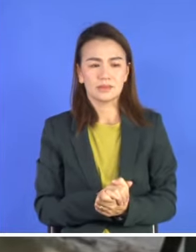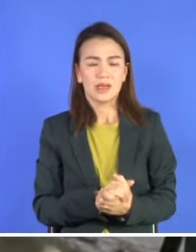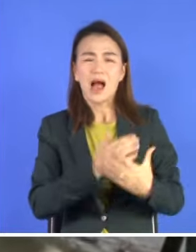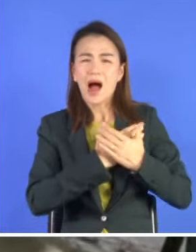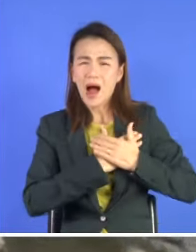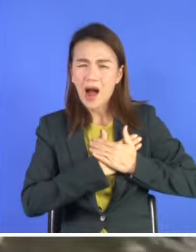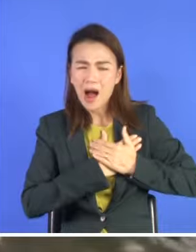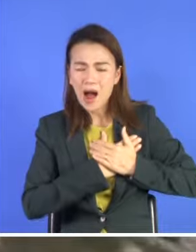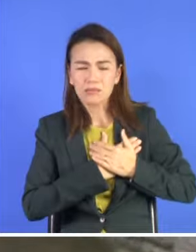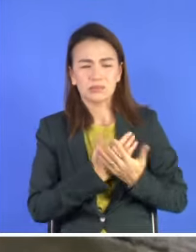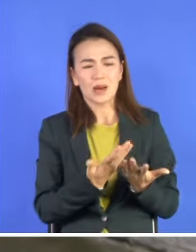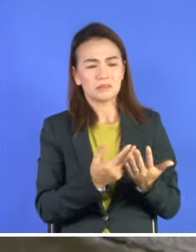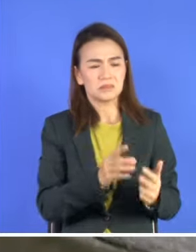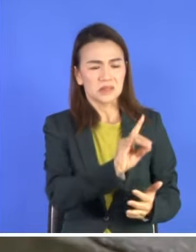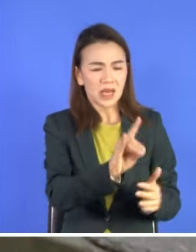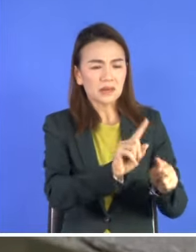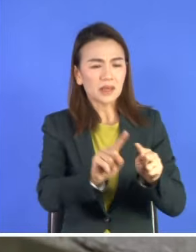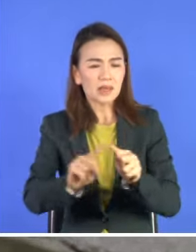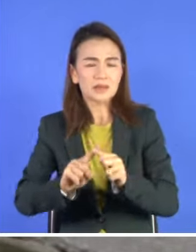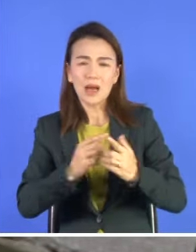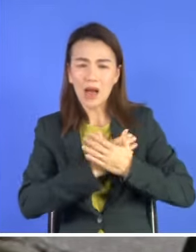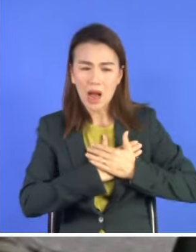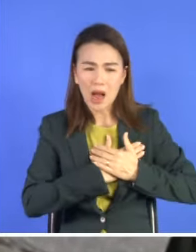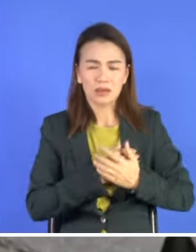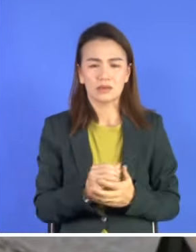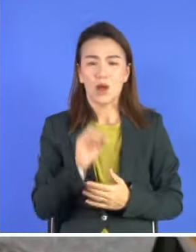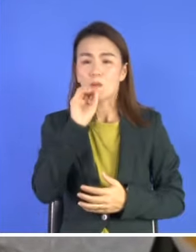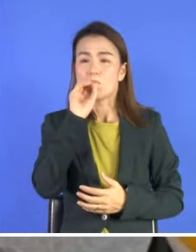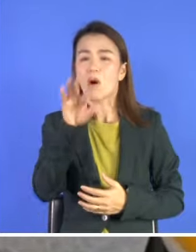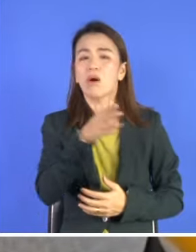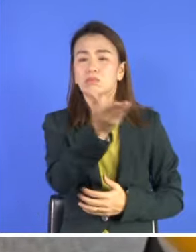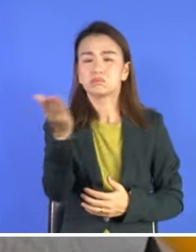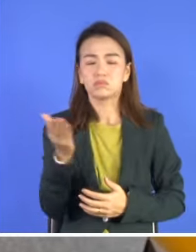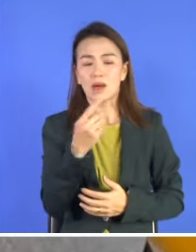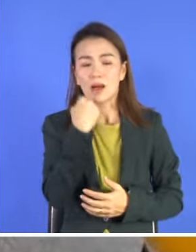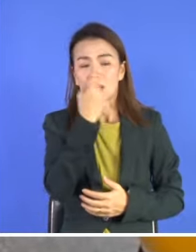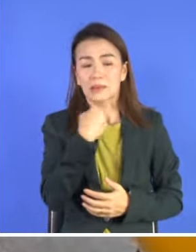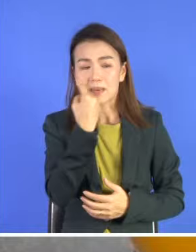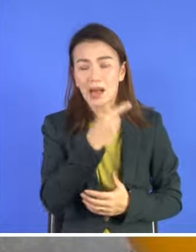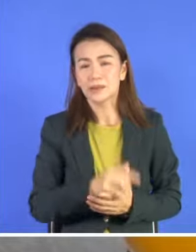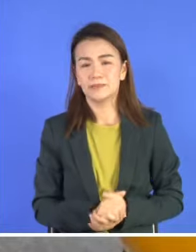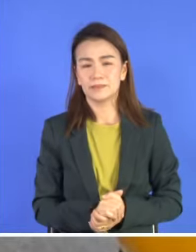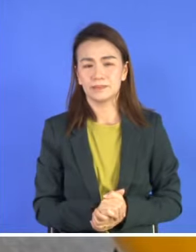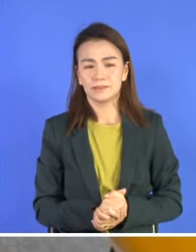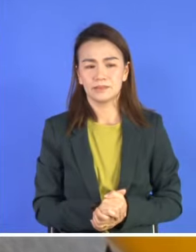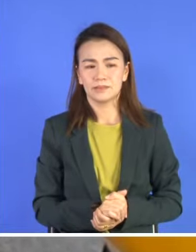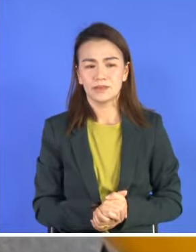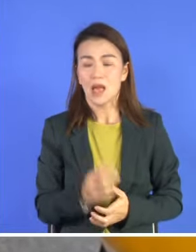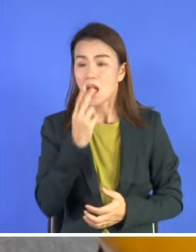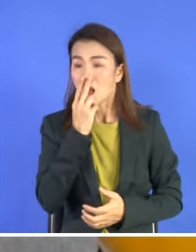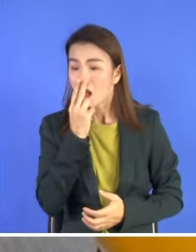แล้วไงเอ่อก็ฝากเพื่อนบ้านถ้าใครจับได้หรือว่า